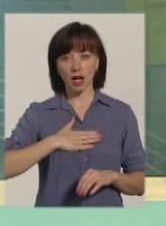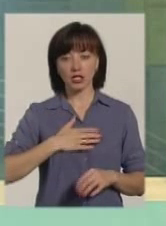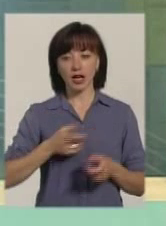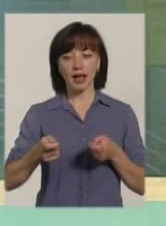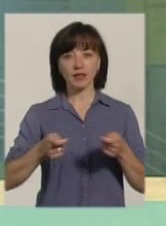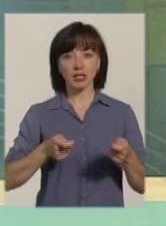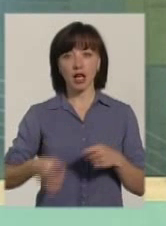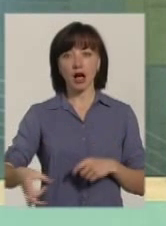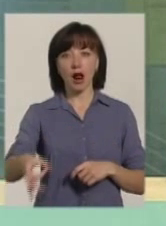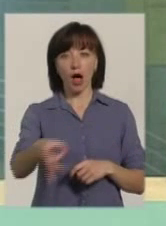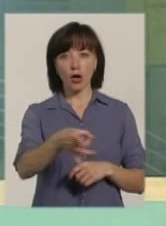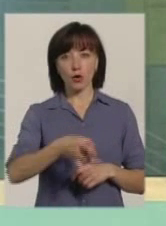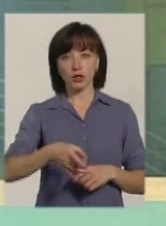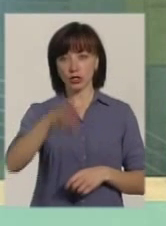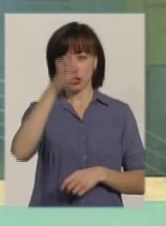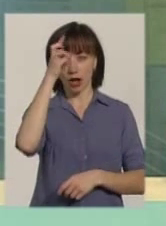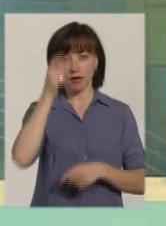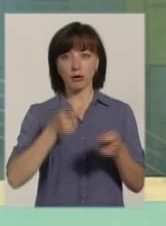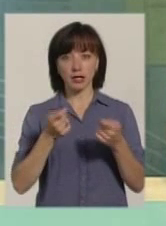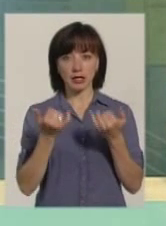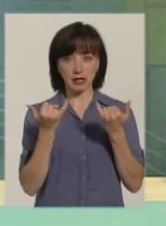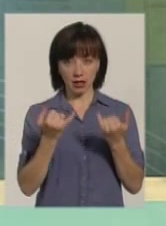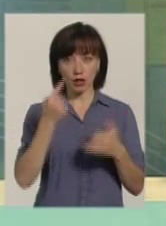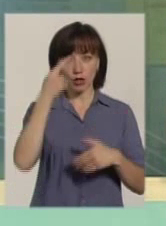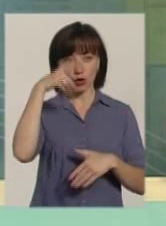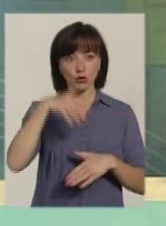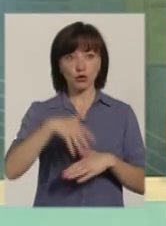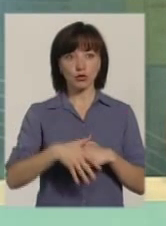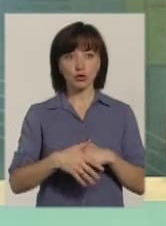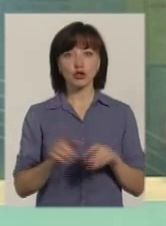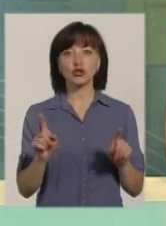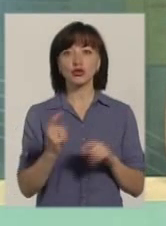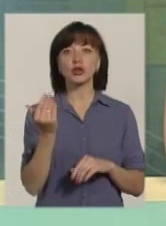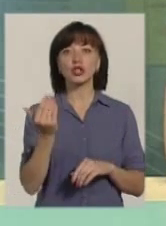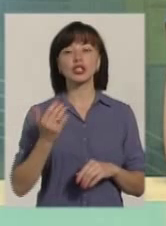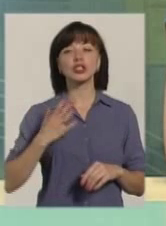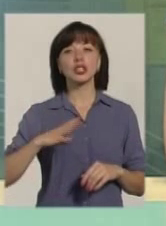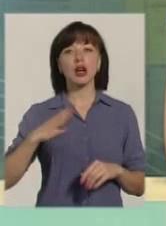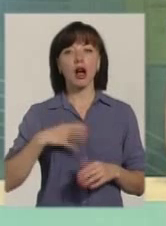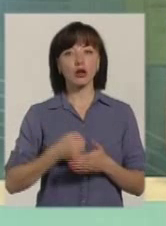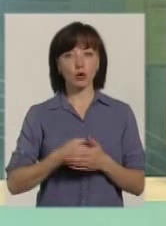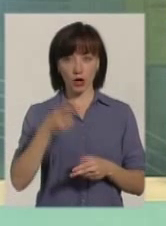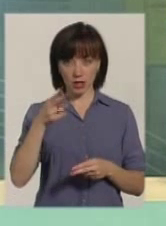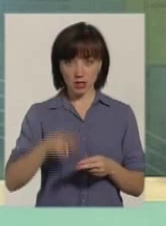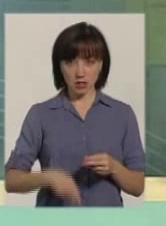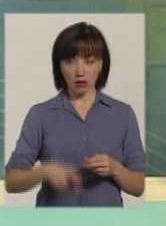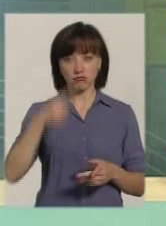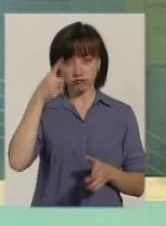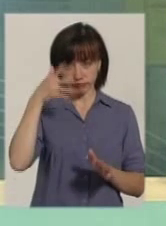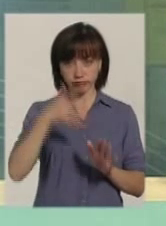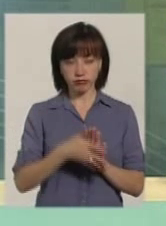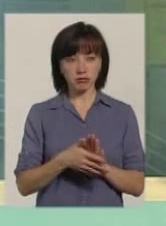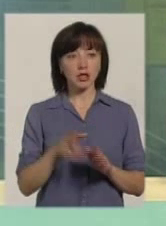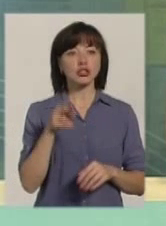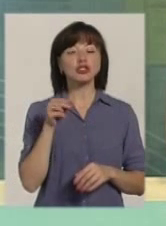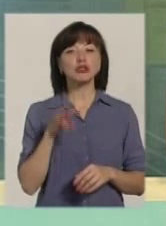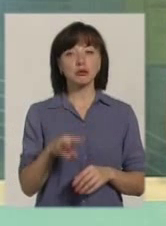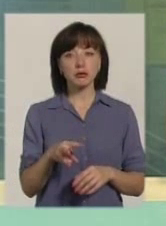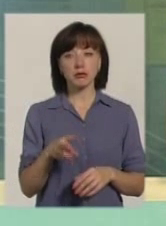районних державних адміністрацій нині розуміють, що їх чекає, до кінця усвідомлюють, з чим